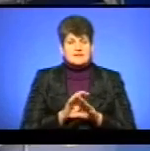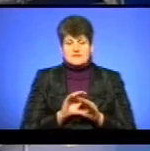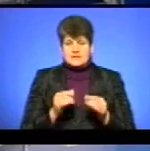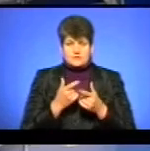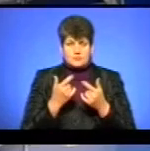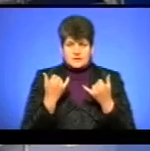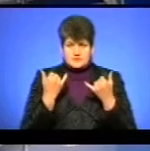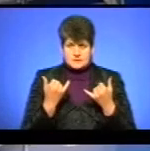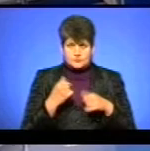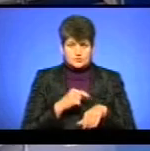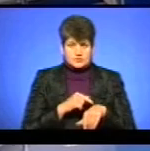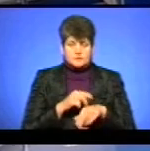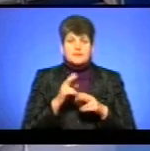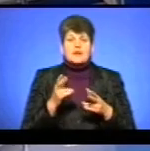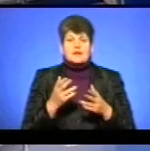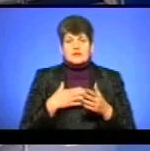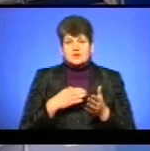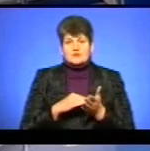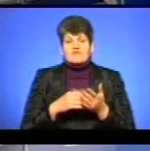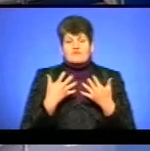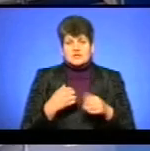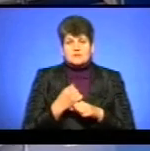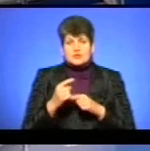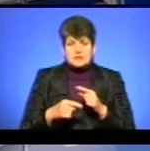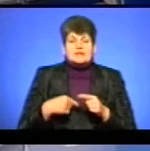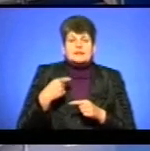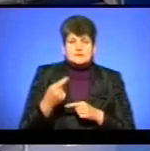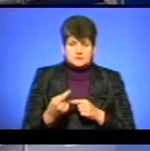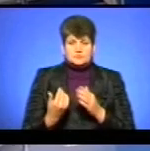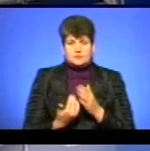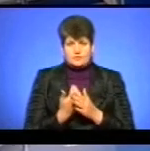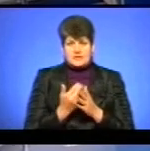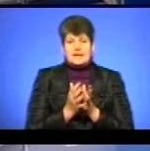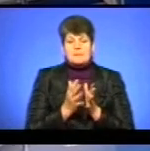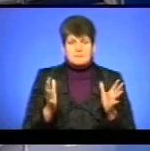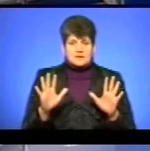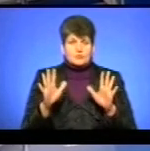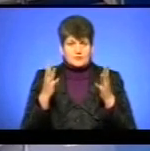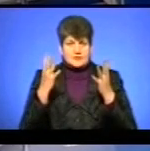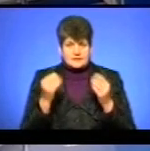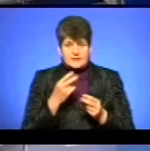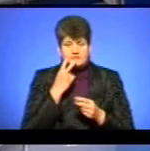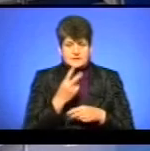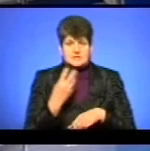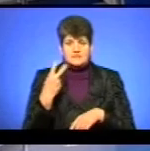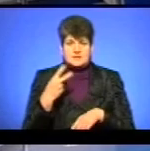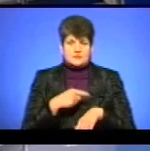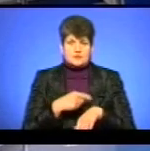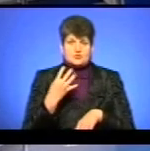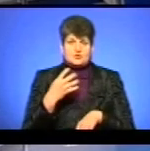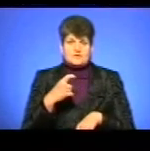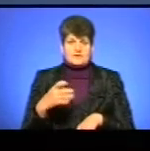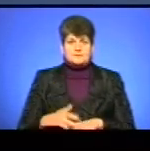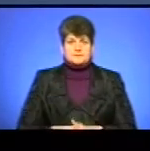інформація на цю годину. Наші кореспонденти вже працюють над наступним випуском новин, тому більше про події дня дивіться о 20:40.